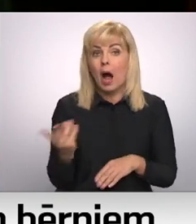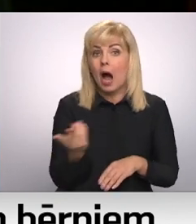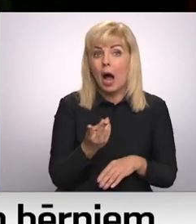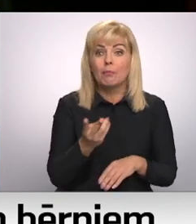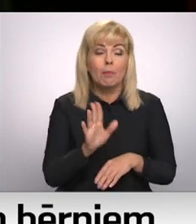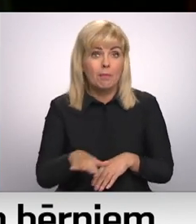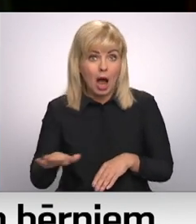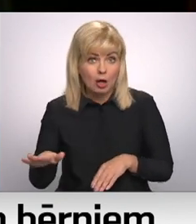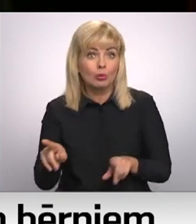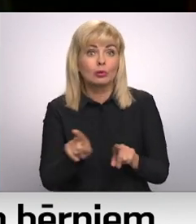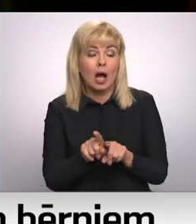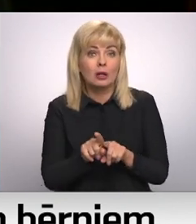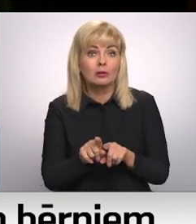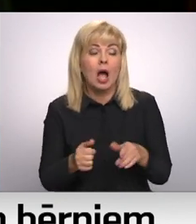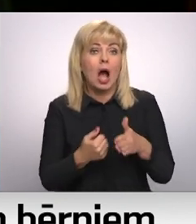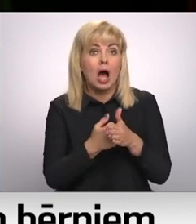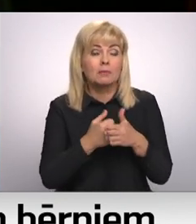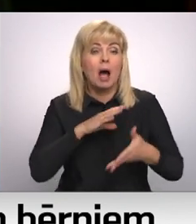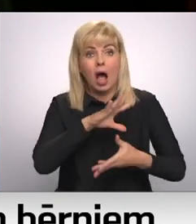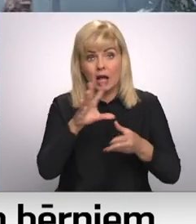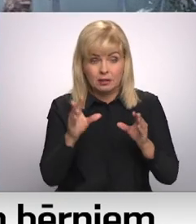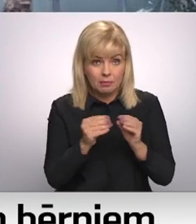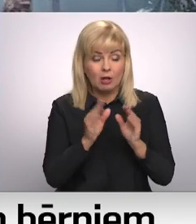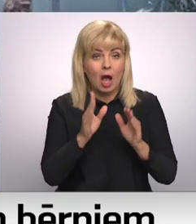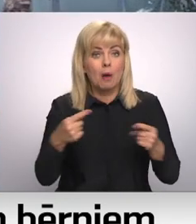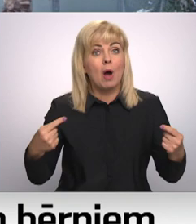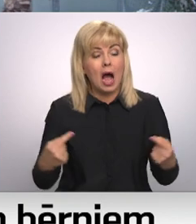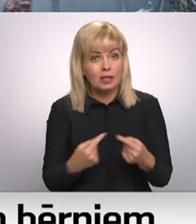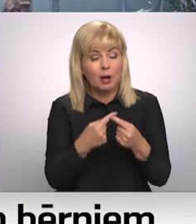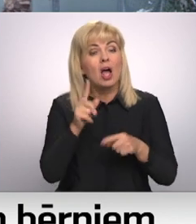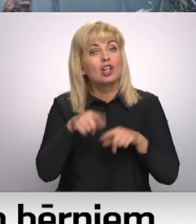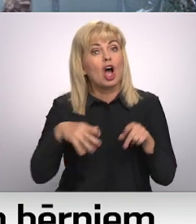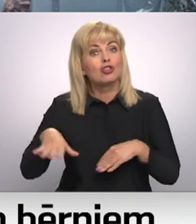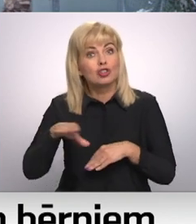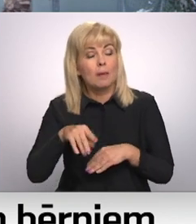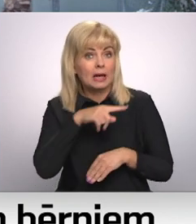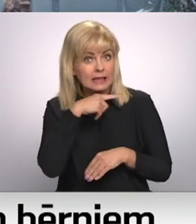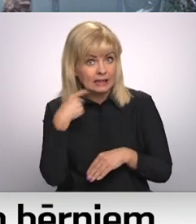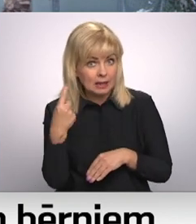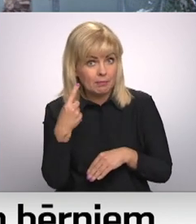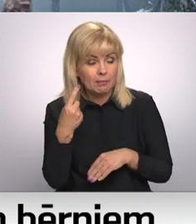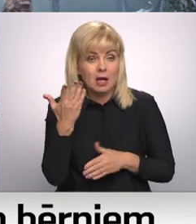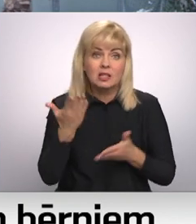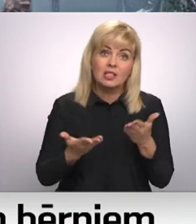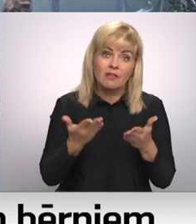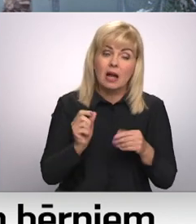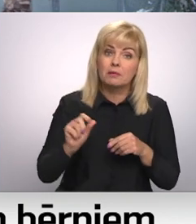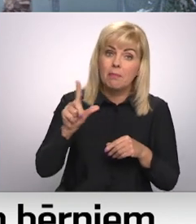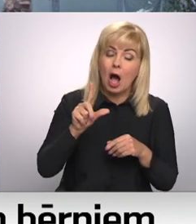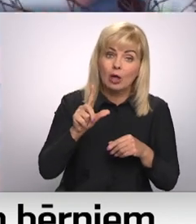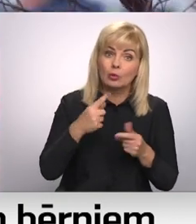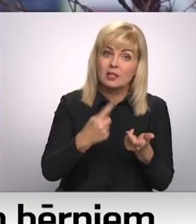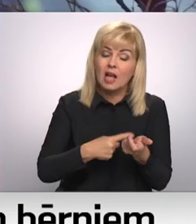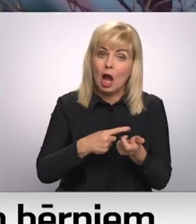tad attiecīgi arī atbalsta apjomu jābūt atbilstošā. Deģu ģimene uzskata, ka tiem, kas grib, bet svārstās vai palielināt bērnu